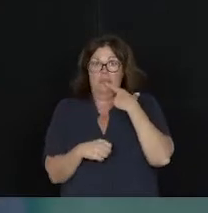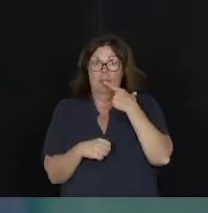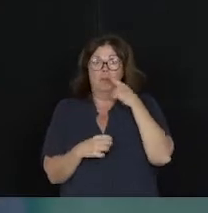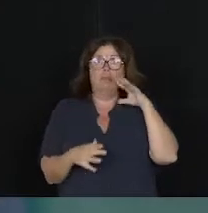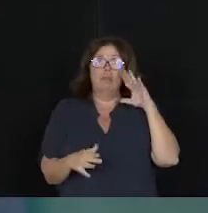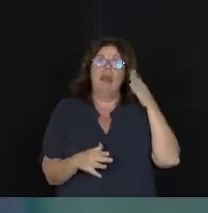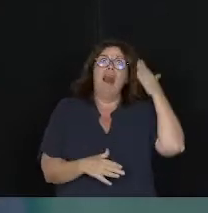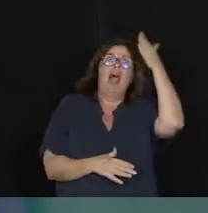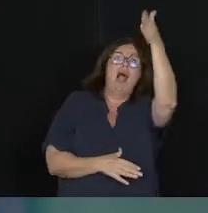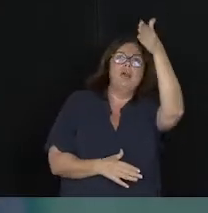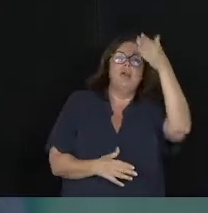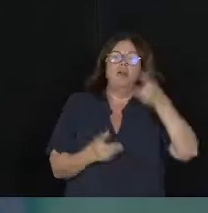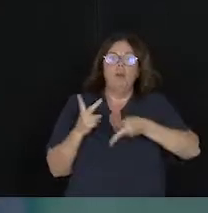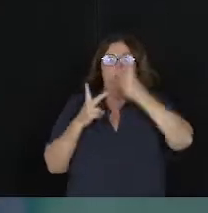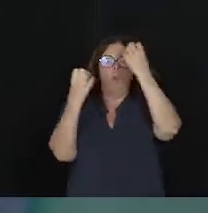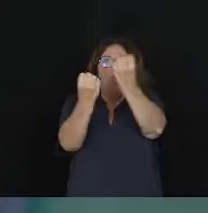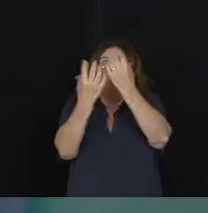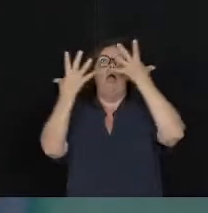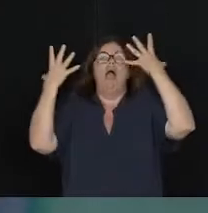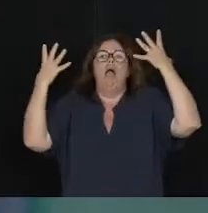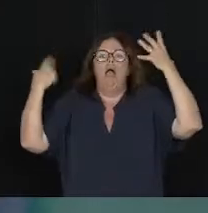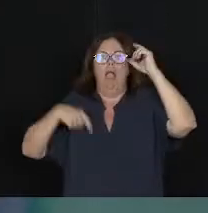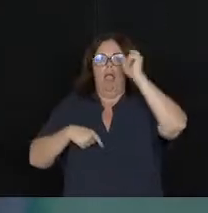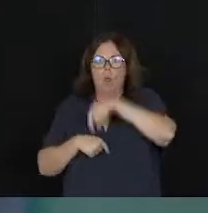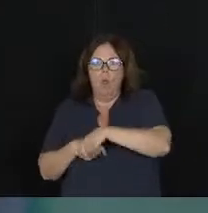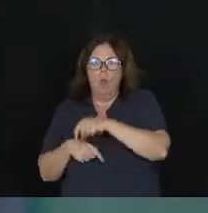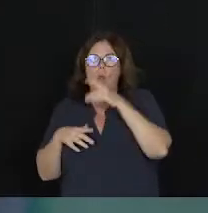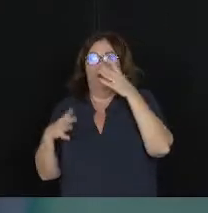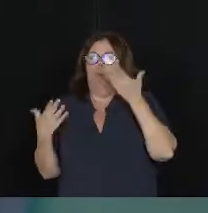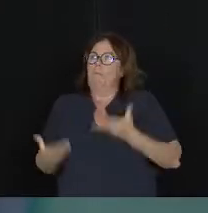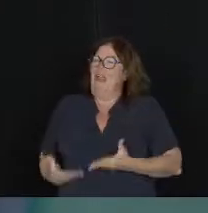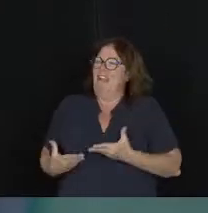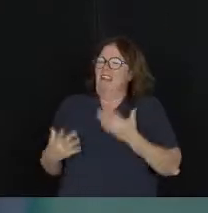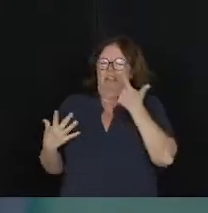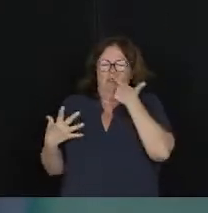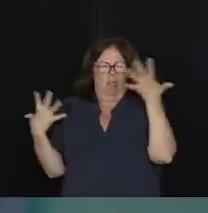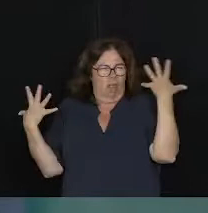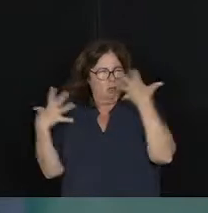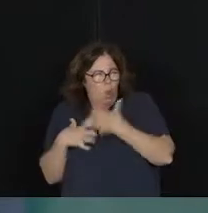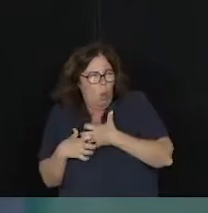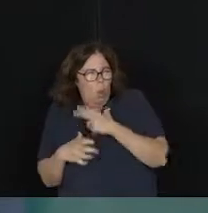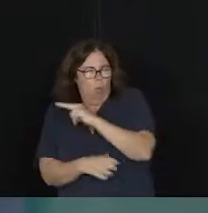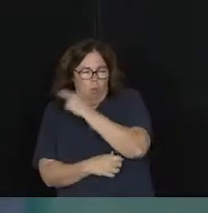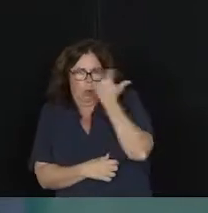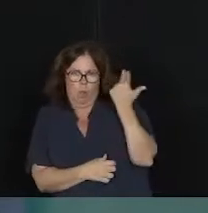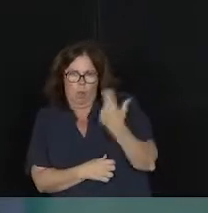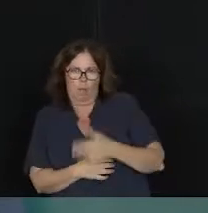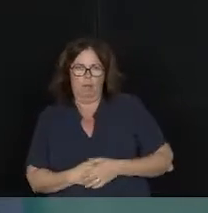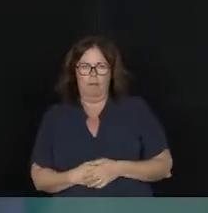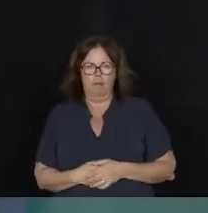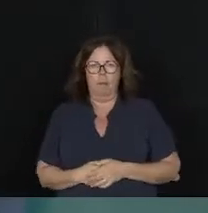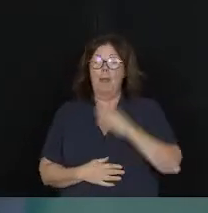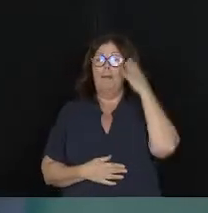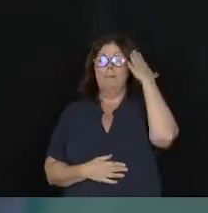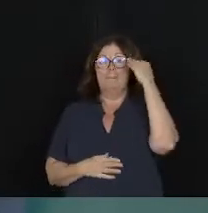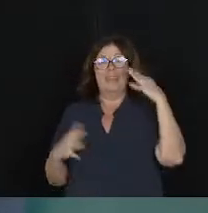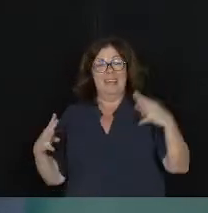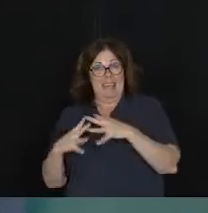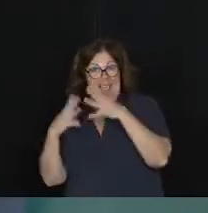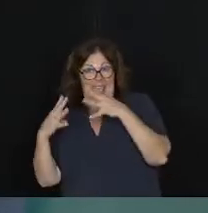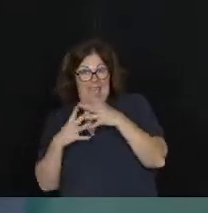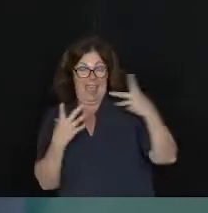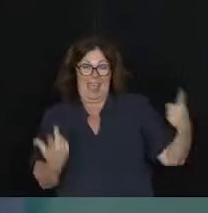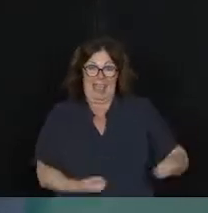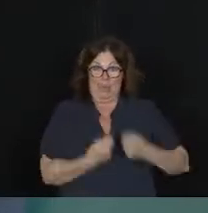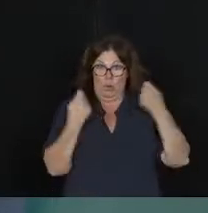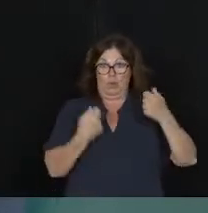d'attente future plus lumineux que les expériences du présent. Alors, si la guerre et l'éducation ont toutes